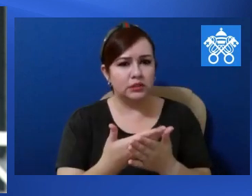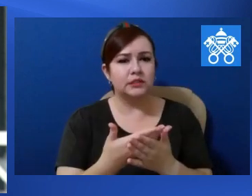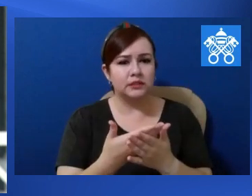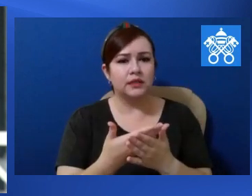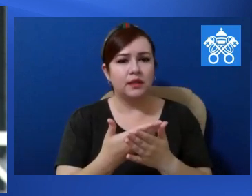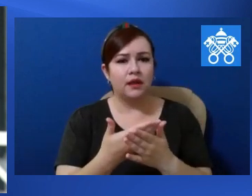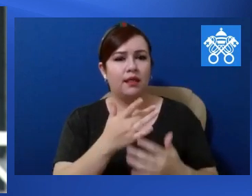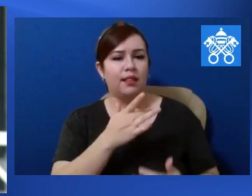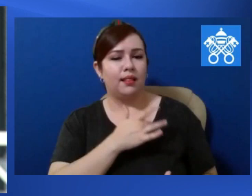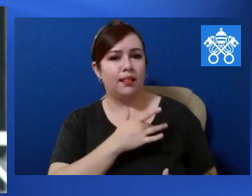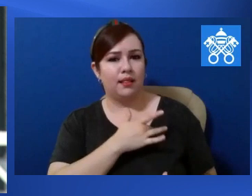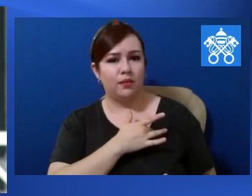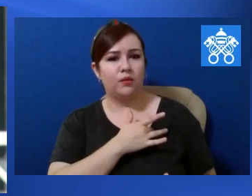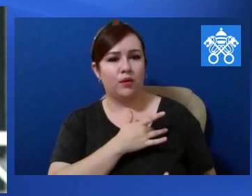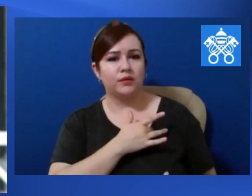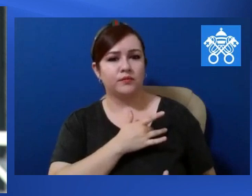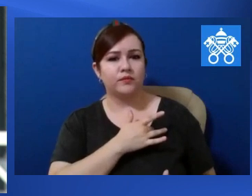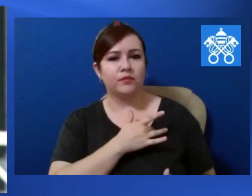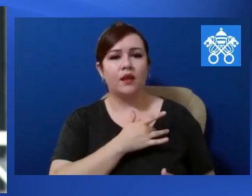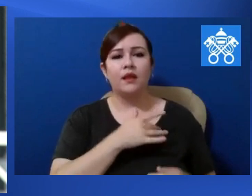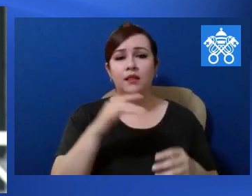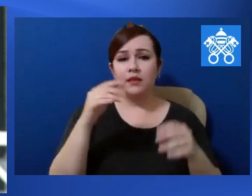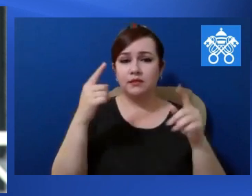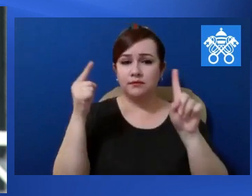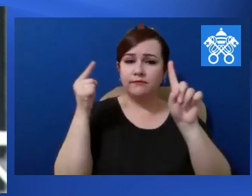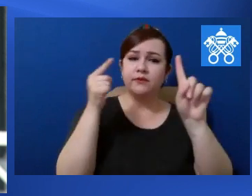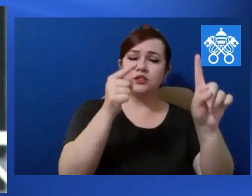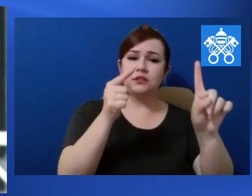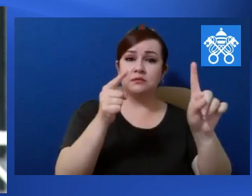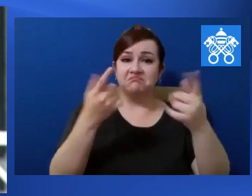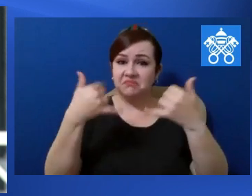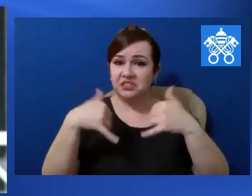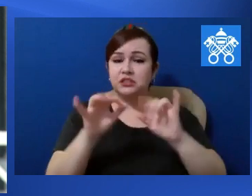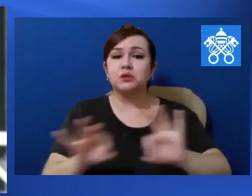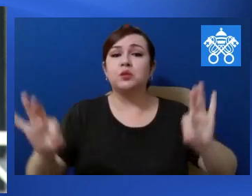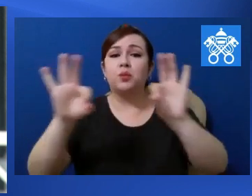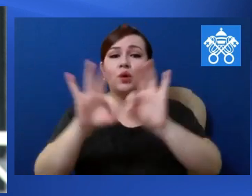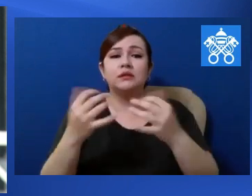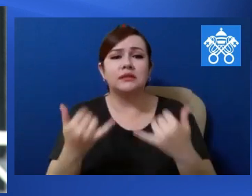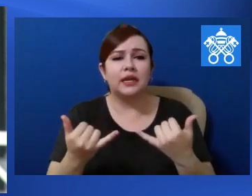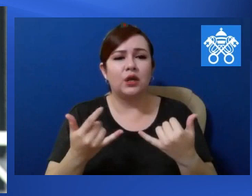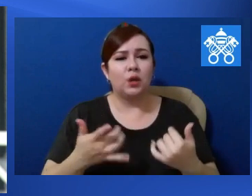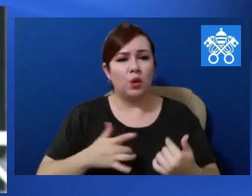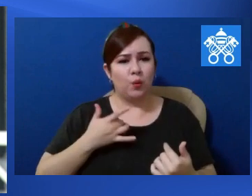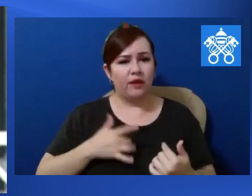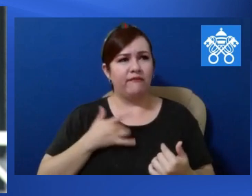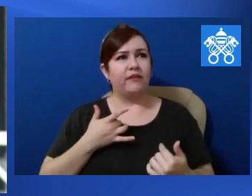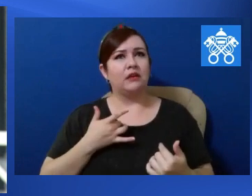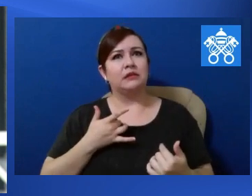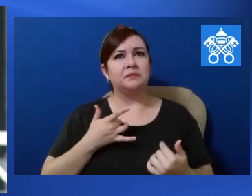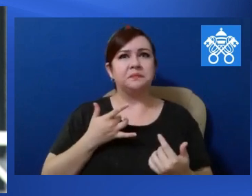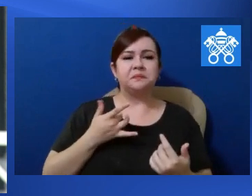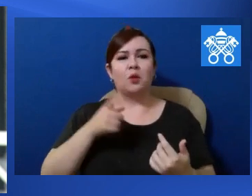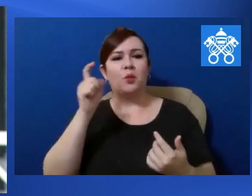Lo zelo di Mary McKinlop per la diffusione del Vangelo tra i poveri la condusse anche a intraprendere